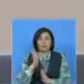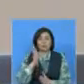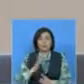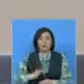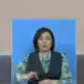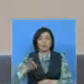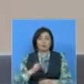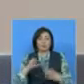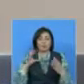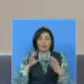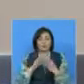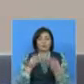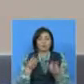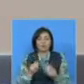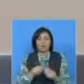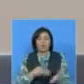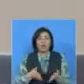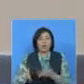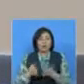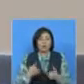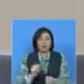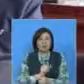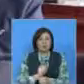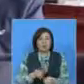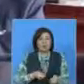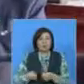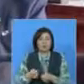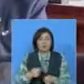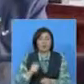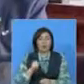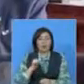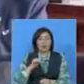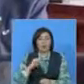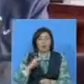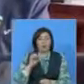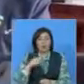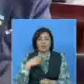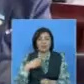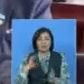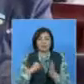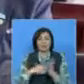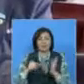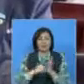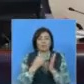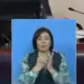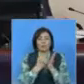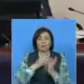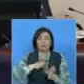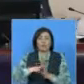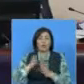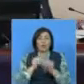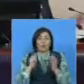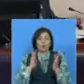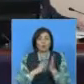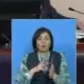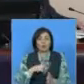облыстық жолаушылар көлігі және автомобиль жолдары бөлімінің бастығы Айбек Қайырдың айтуынша, өңірде 96 жобаны іске асыруға 14